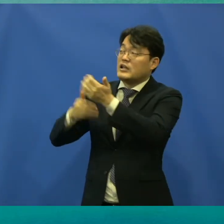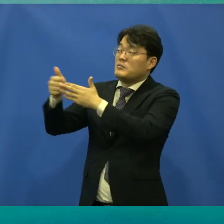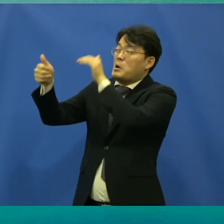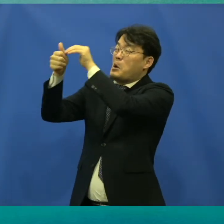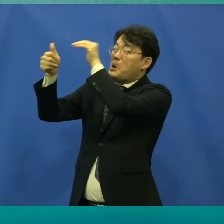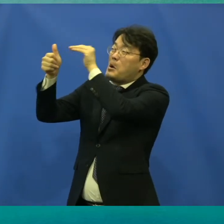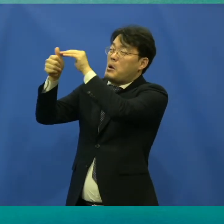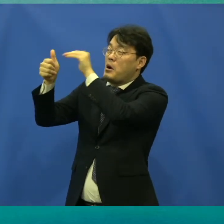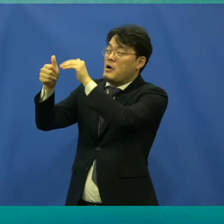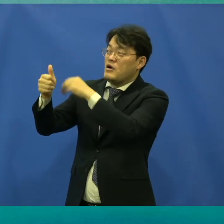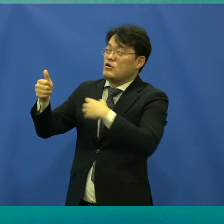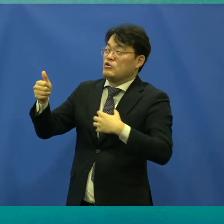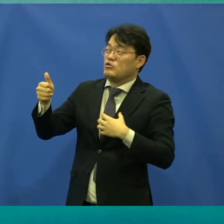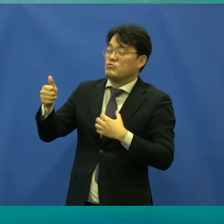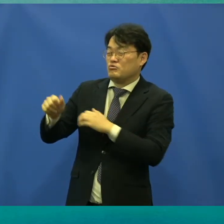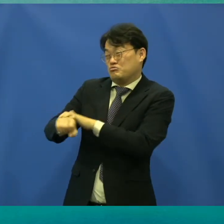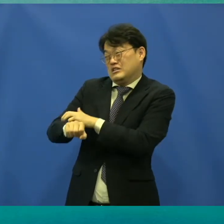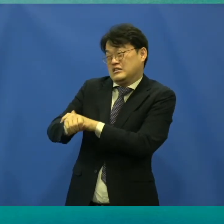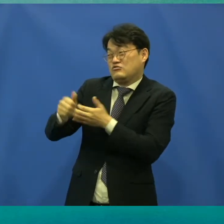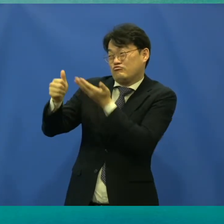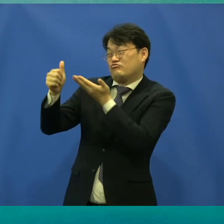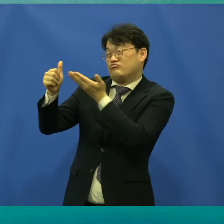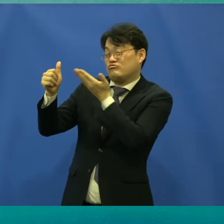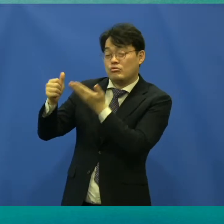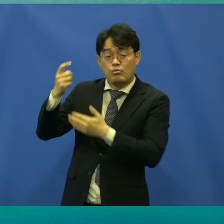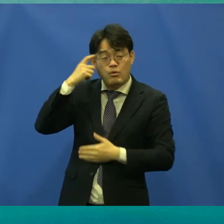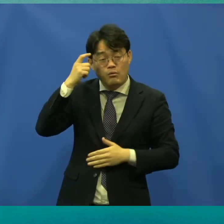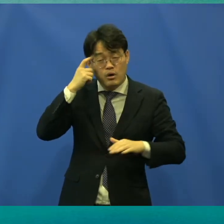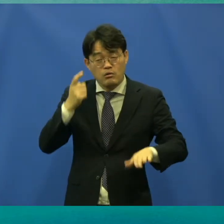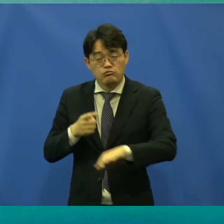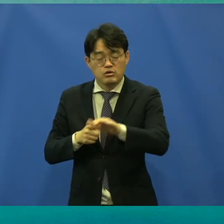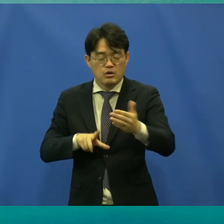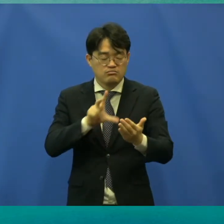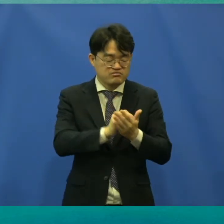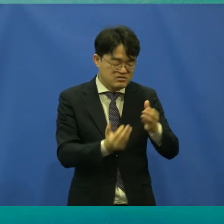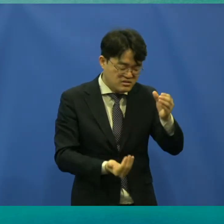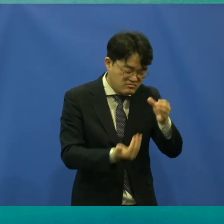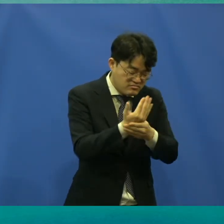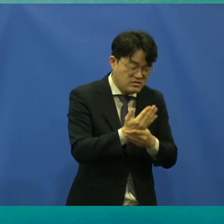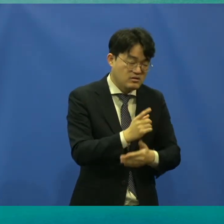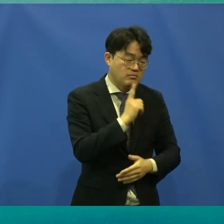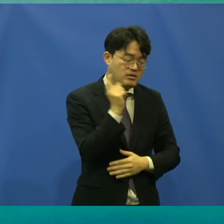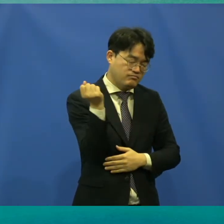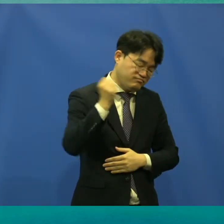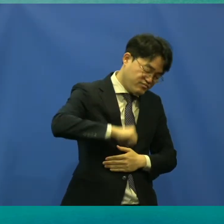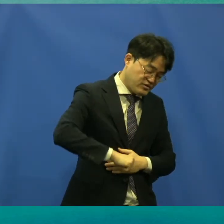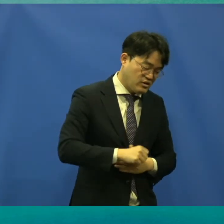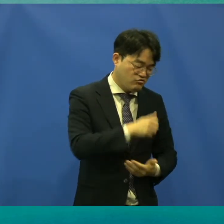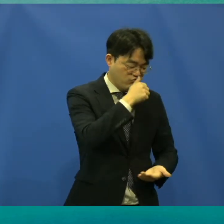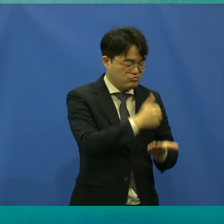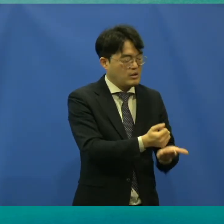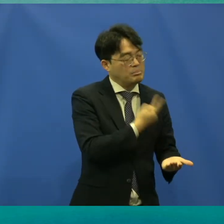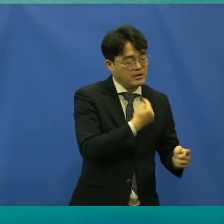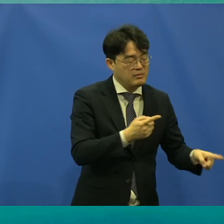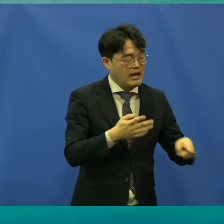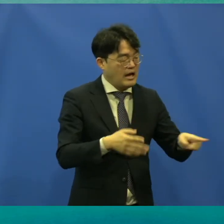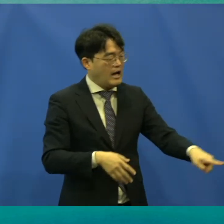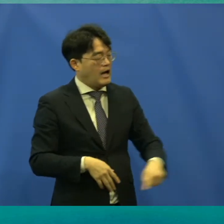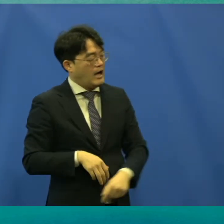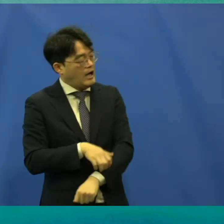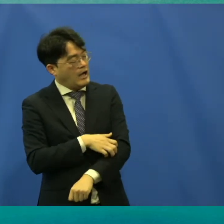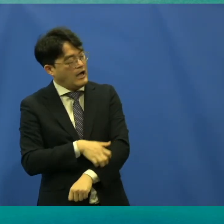여러분, 지금 이 일을 누가 이렇게 복잡하게 만들었습니까? 니느웨로 가라면 니느웨로 갔으면